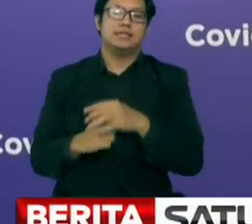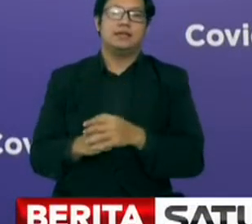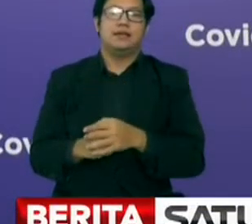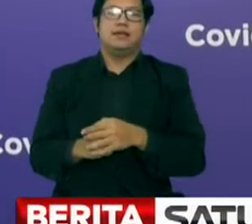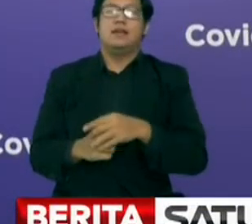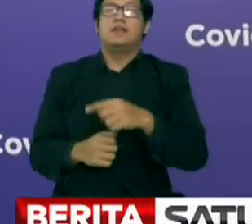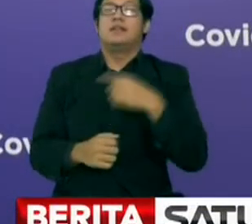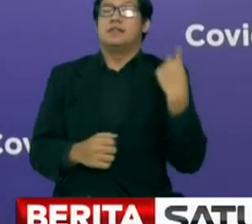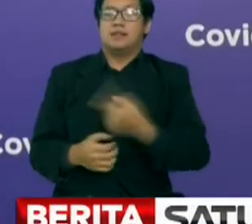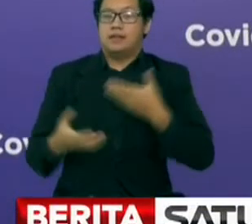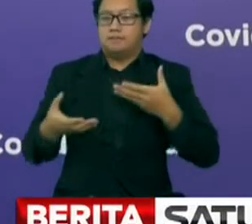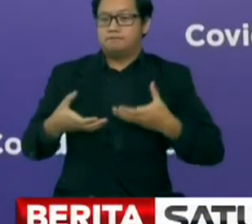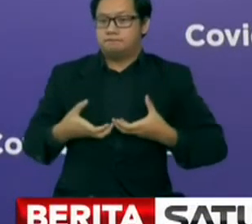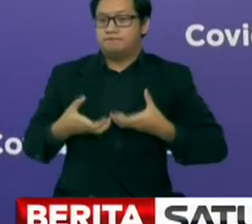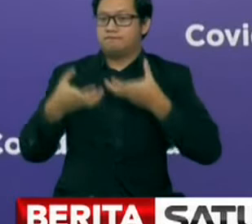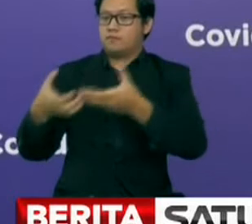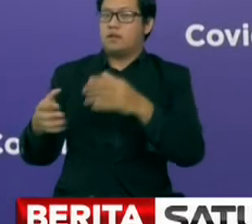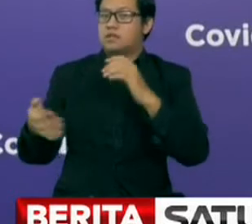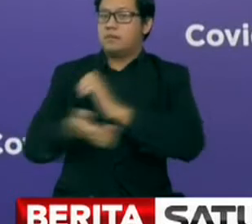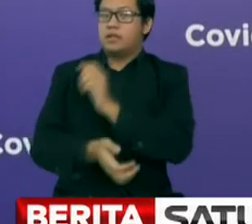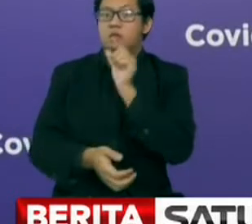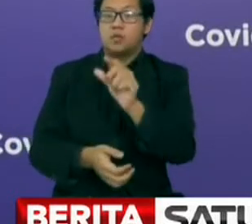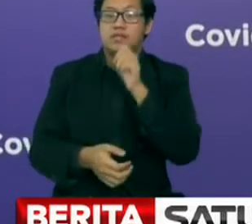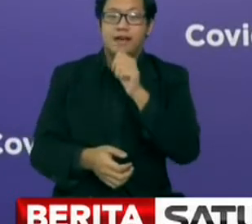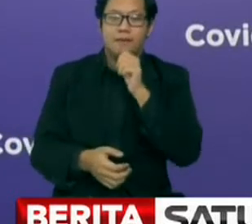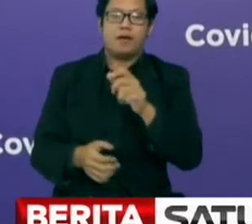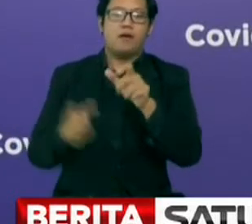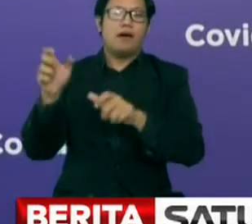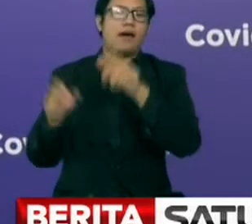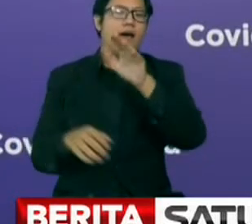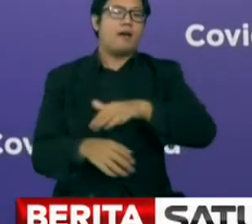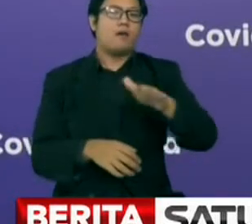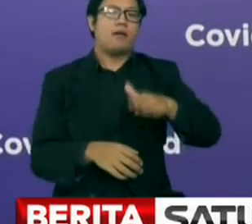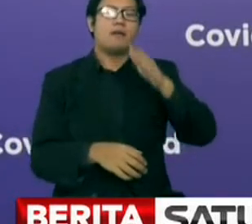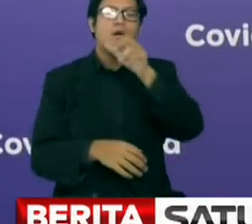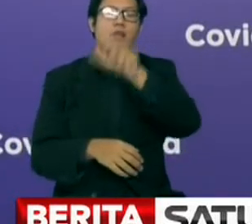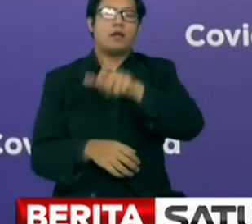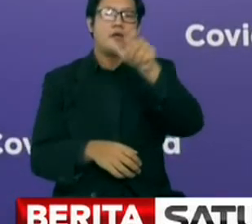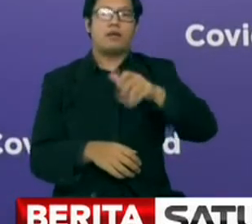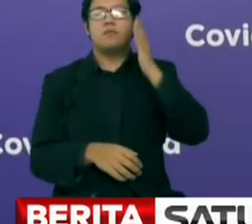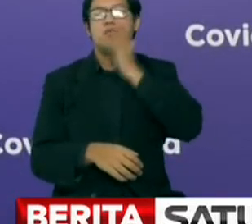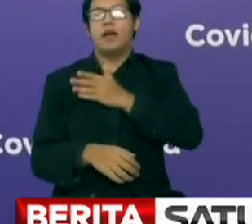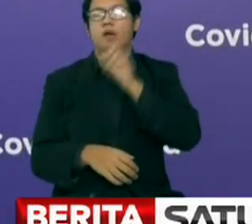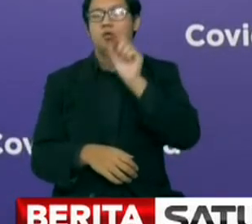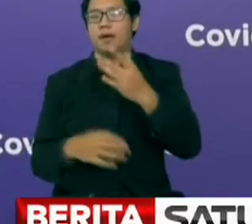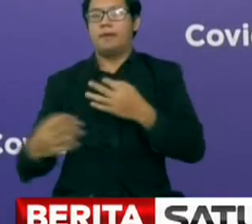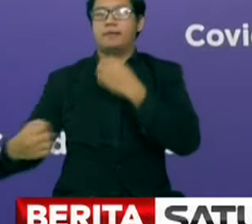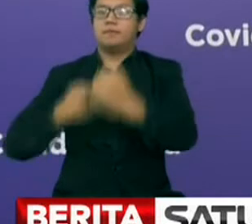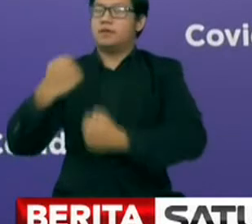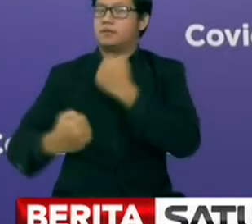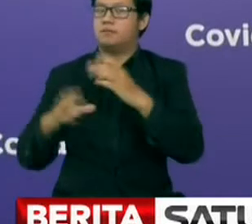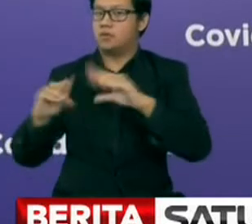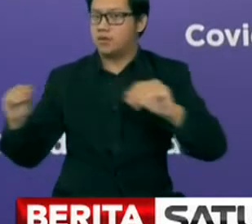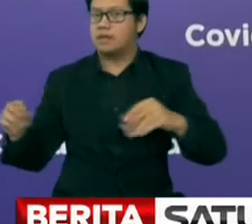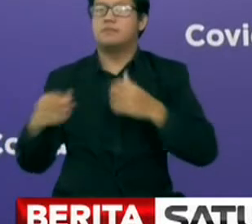Ayo kita berikan kesempatan ini kepada yang usianya masih muda untuk menjalankannya Hai yang usianya sudah tua